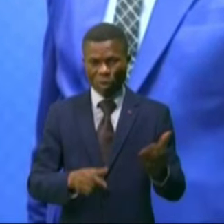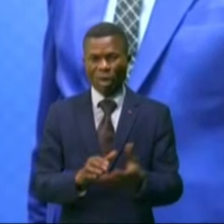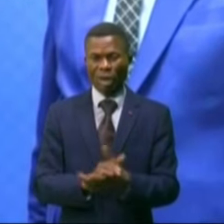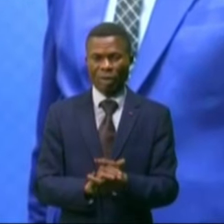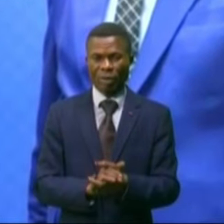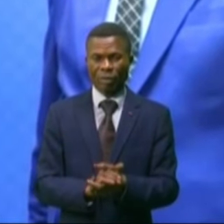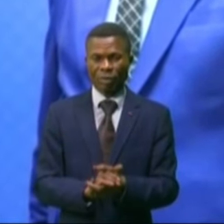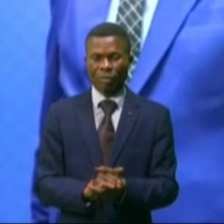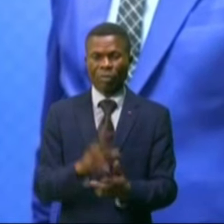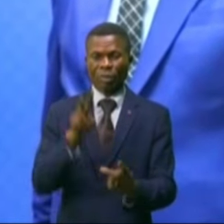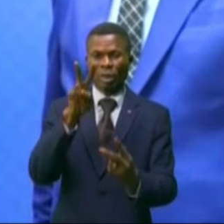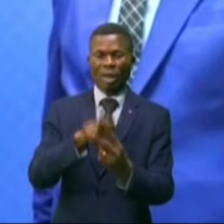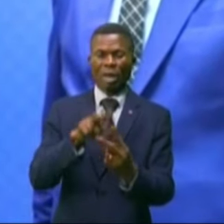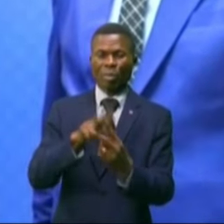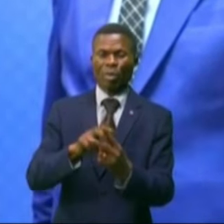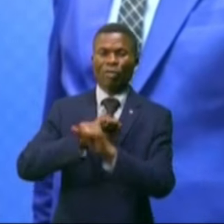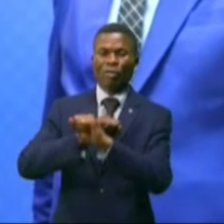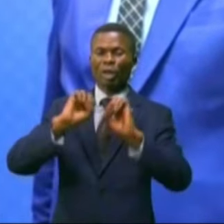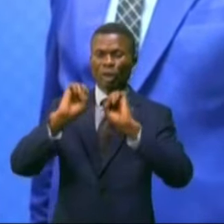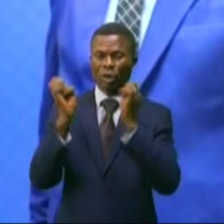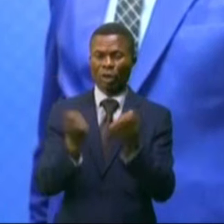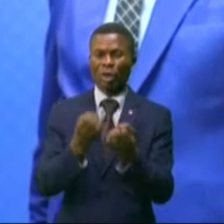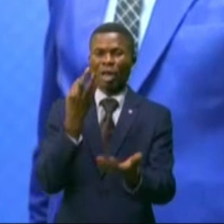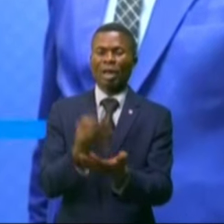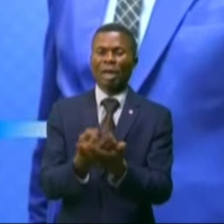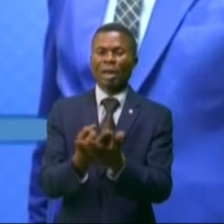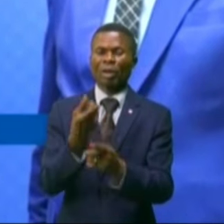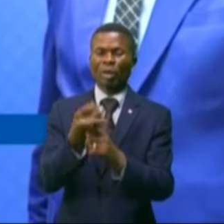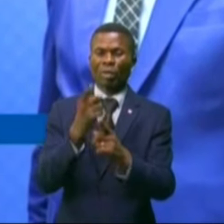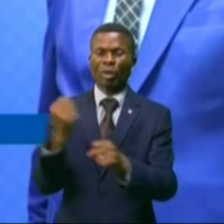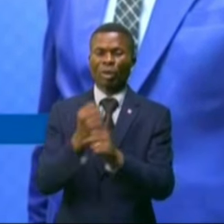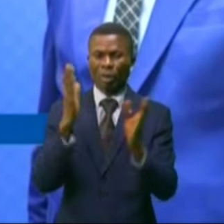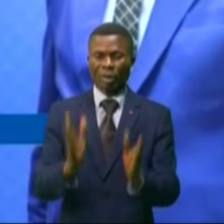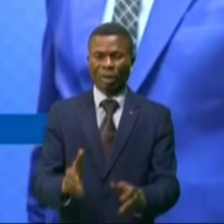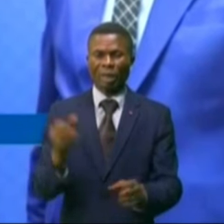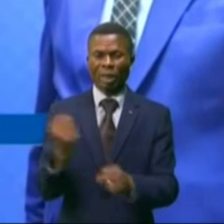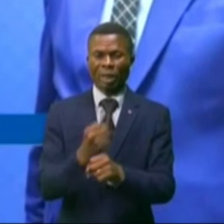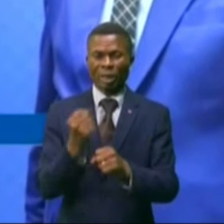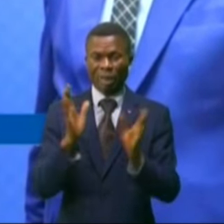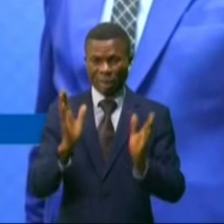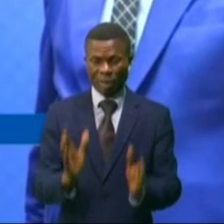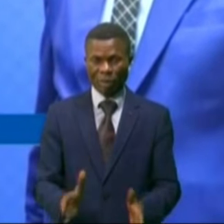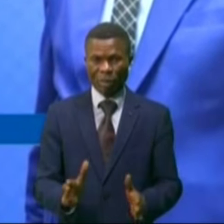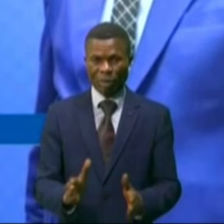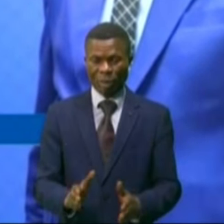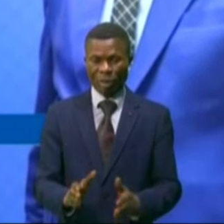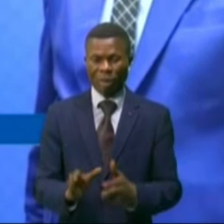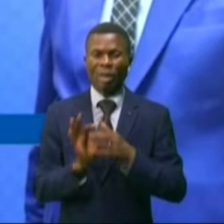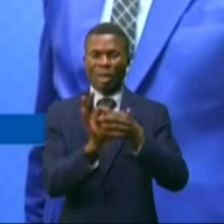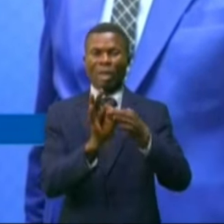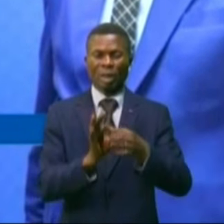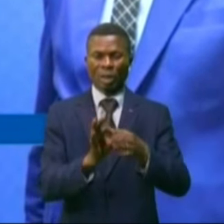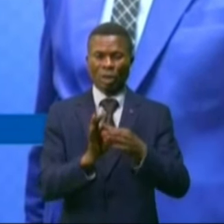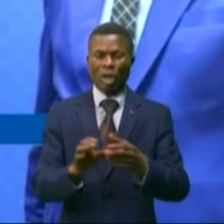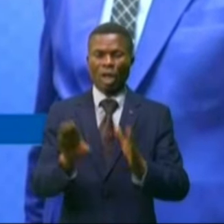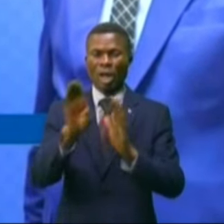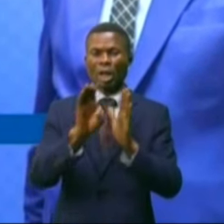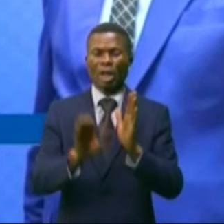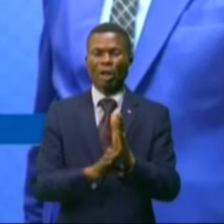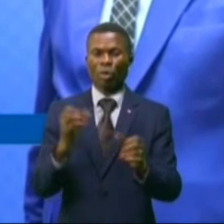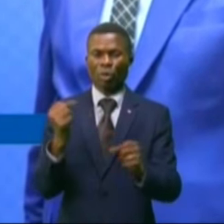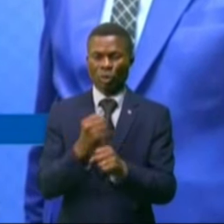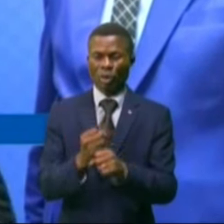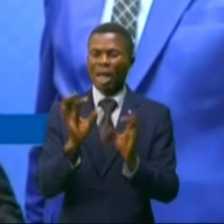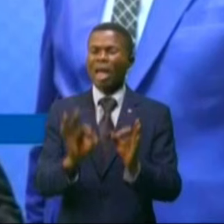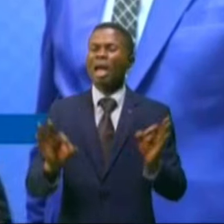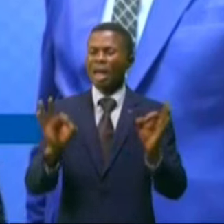la prévoyance sociale est financée par les employeurs et les travailleurs et rattachée au Code du travail. Donc il est